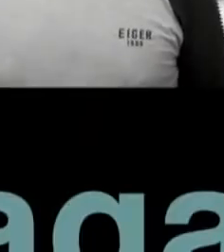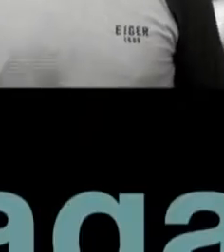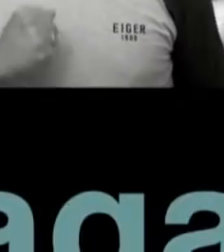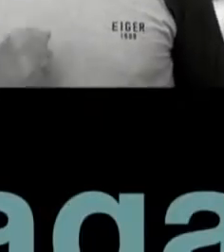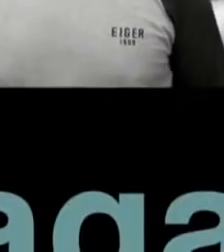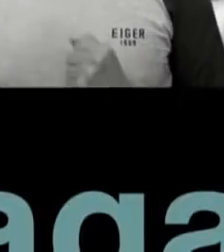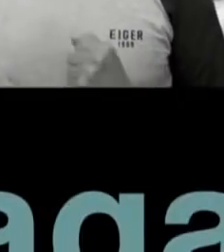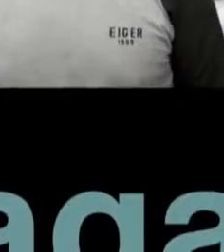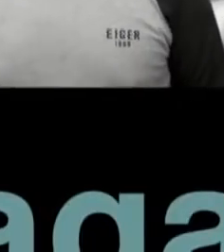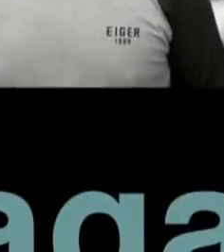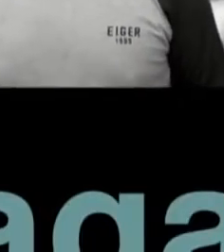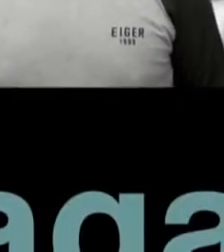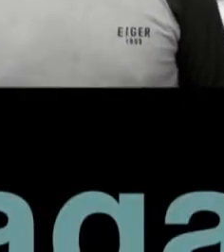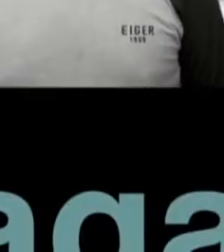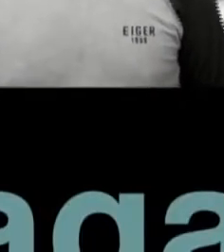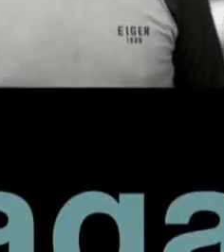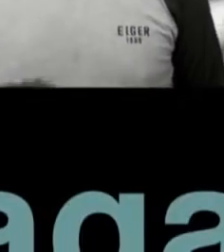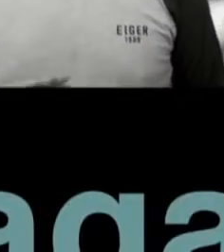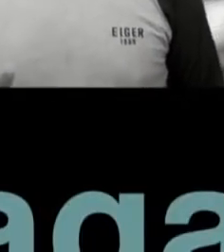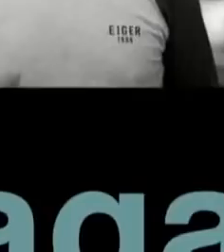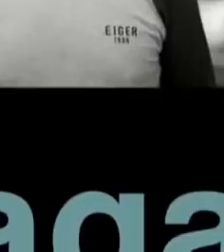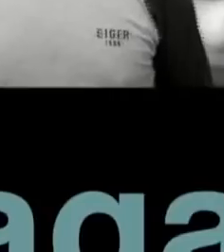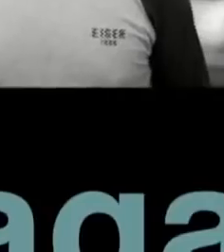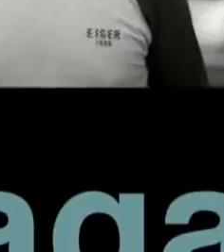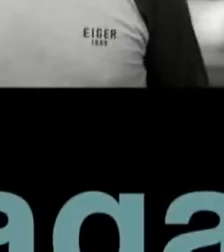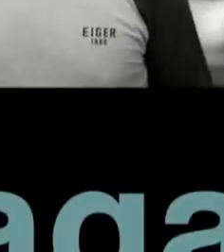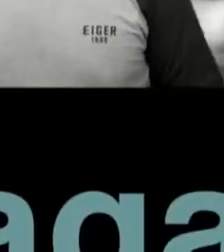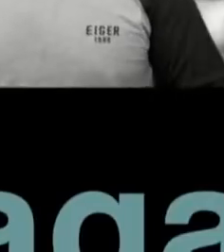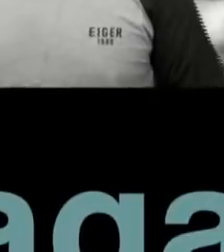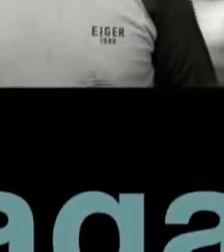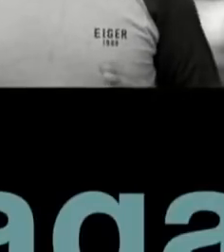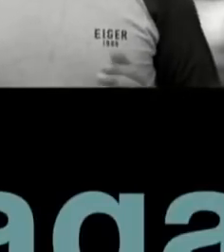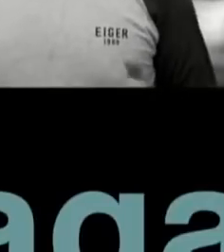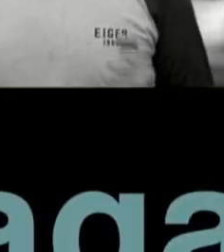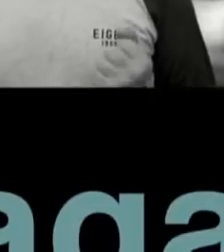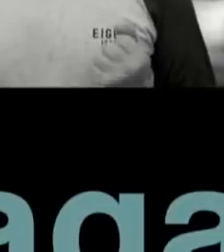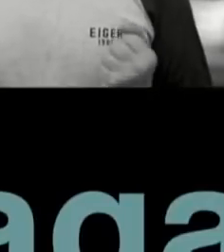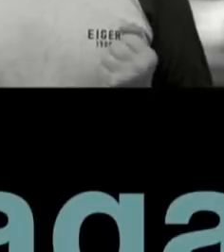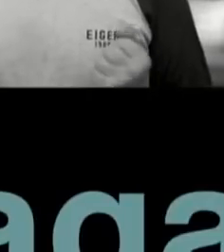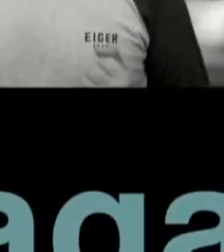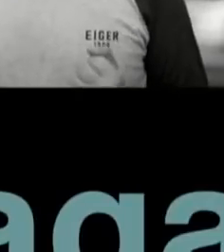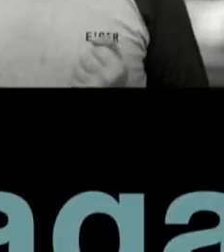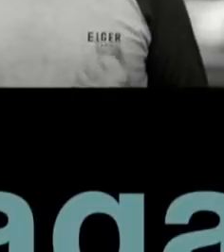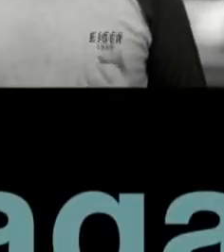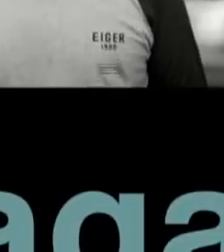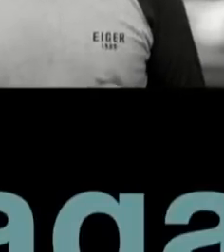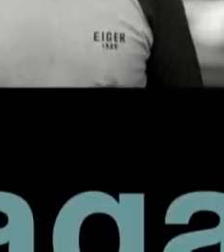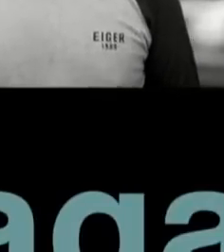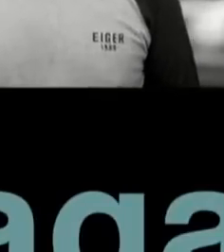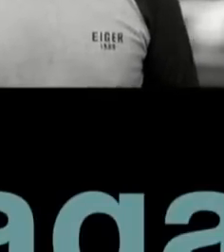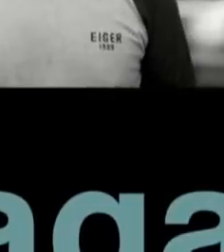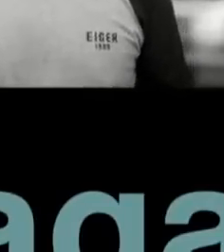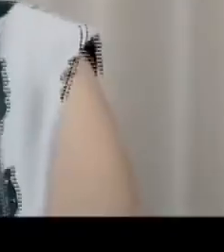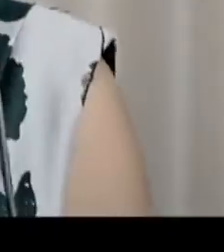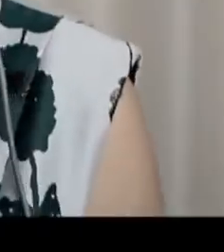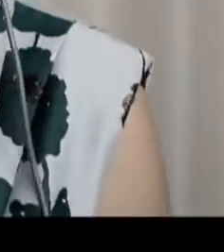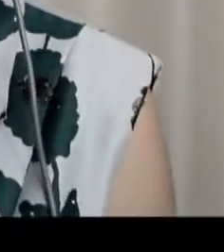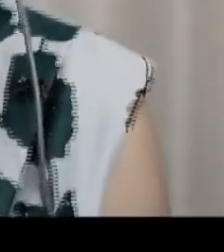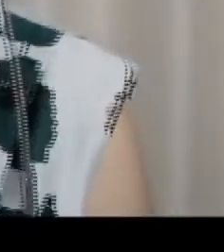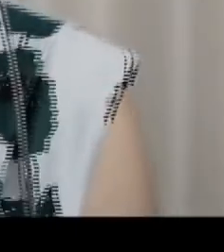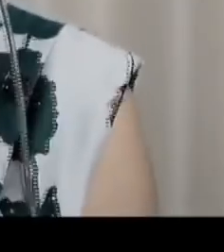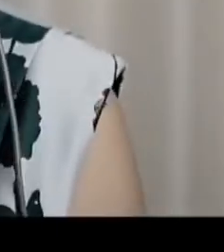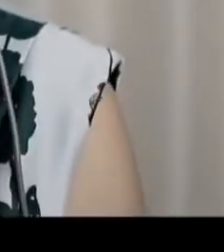imun. Berolahraga, riang gembira, mencegah kita jatuh